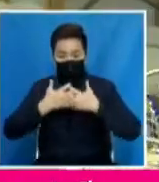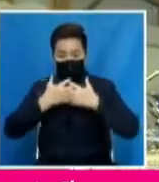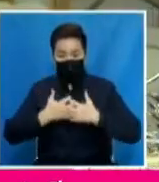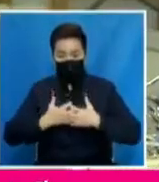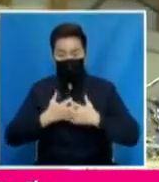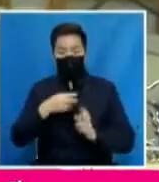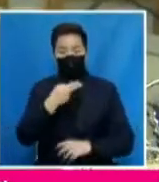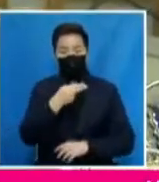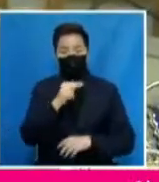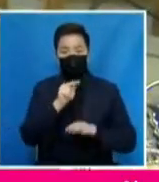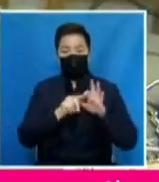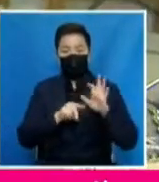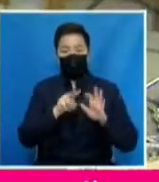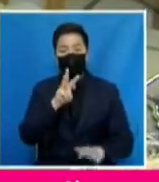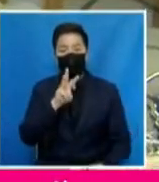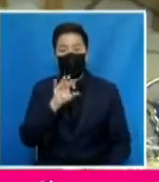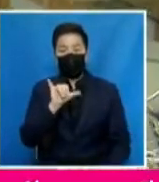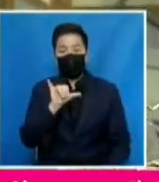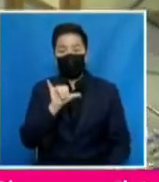ติหลักหน่วย